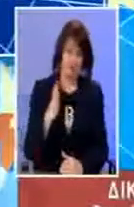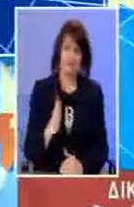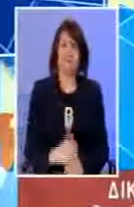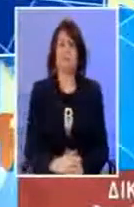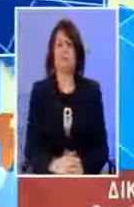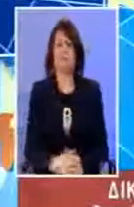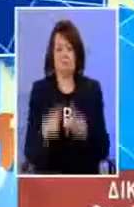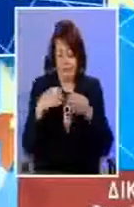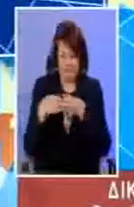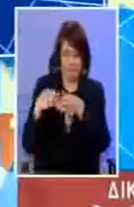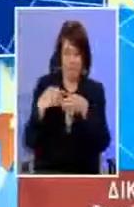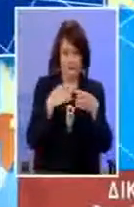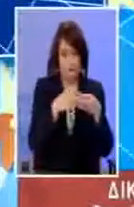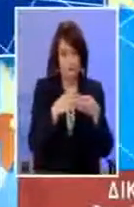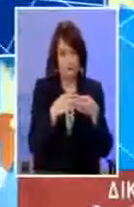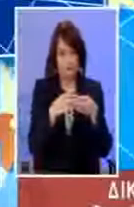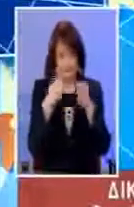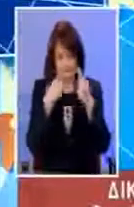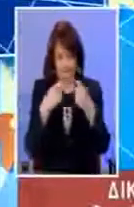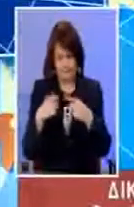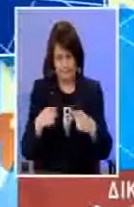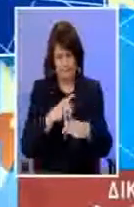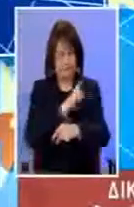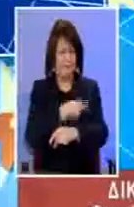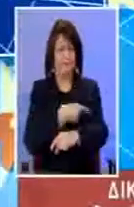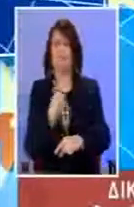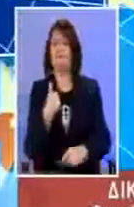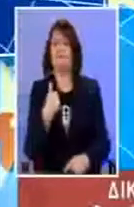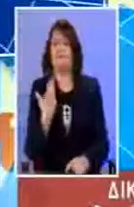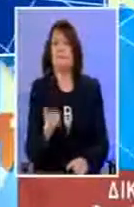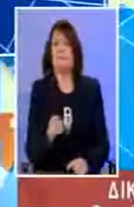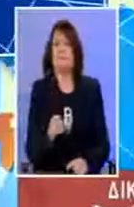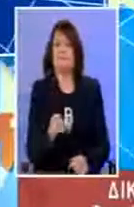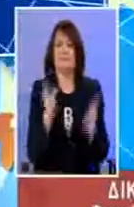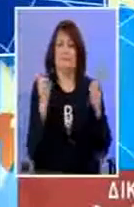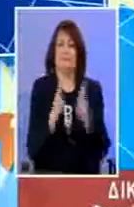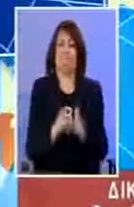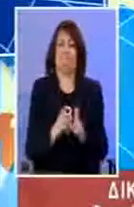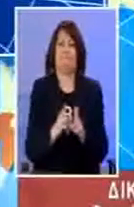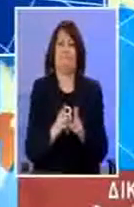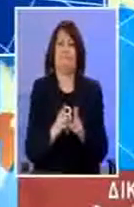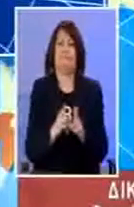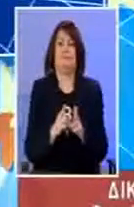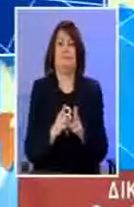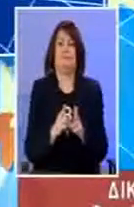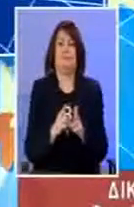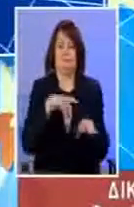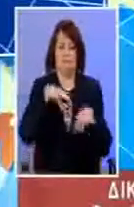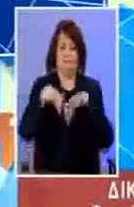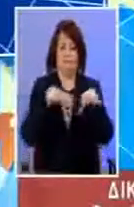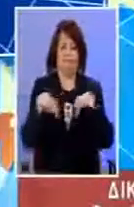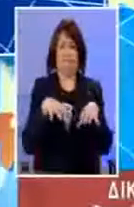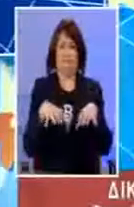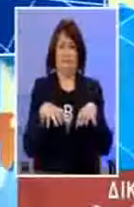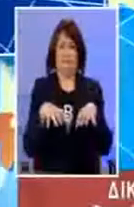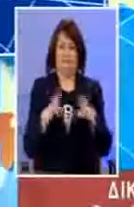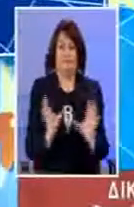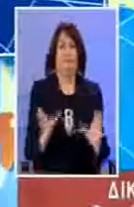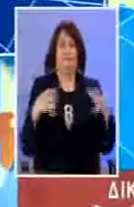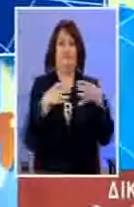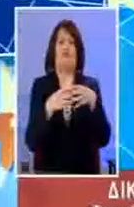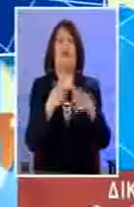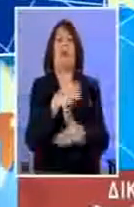διαμερισματοποιούμε, η δύναμή μας που έχουμε μειώνεται. Διαμερισματοποιείται και αυτή. Η διεκδίκηση